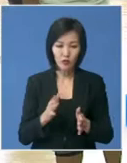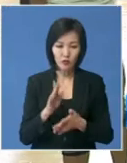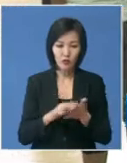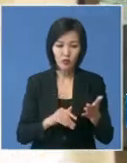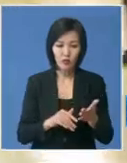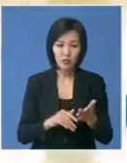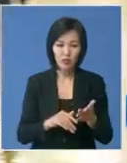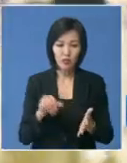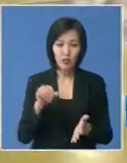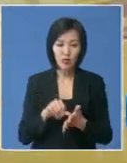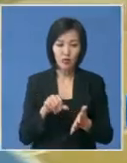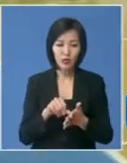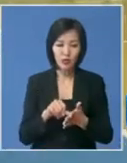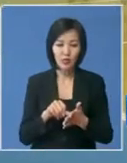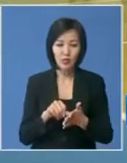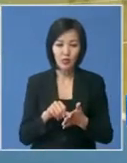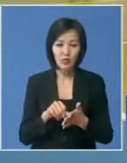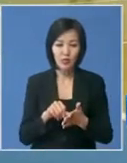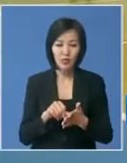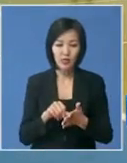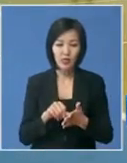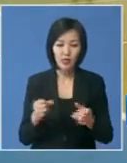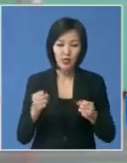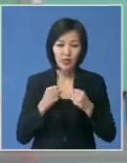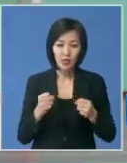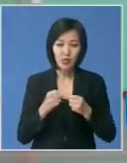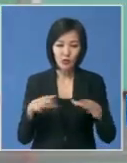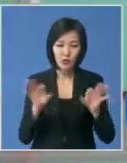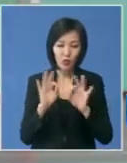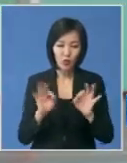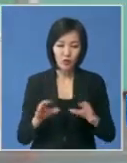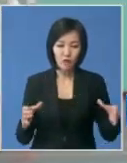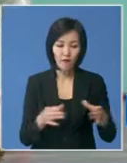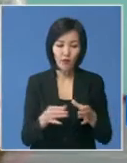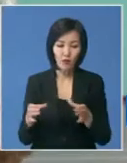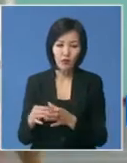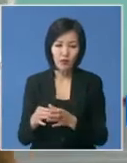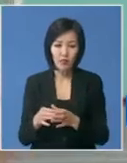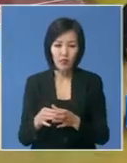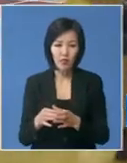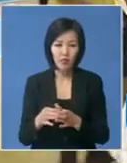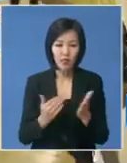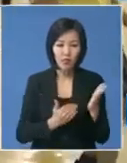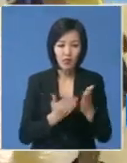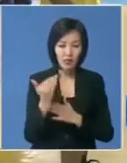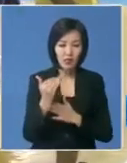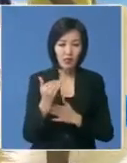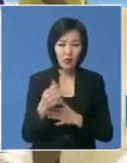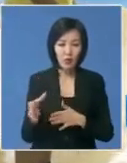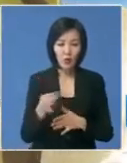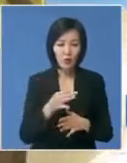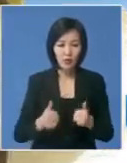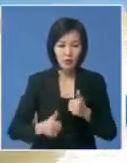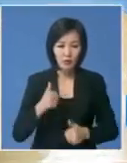болады. Қатысушылар қатарында талассыз мықты ұжым ол дене шынықтыру және өнер факультеті. Мұнда ел чемпионатының жоғары лигасында облыс намысын